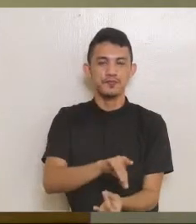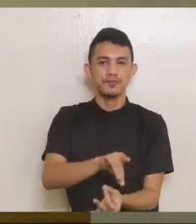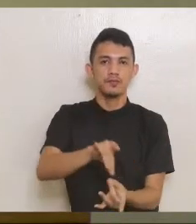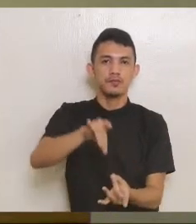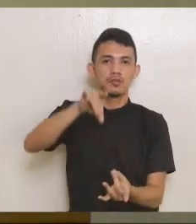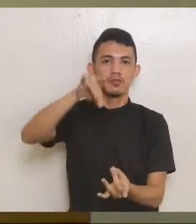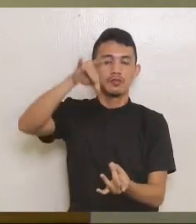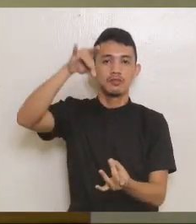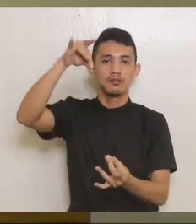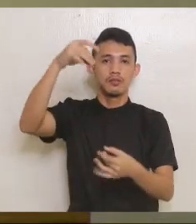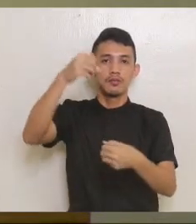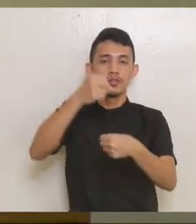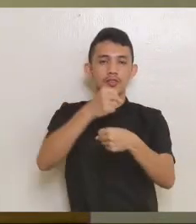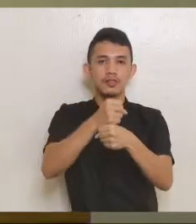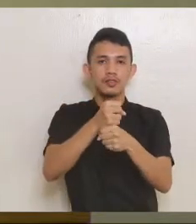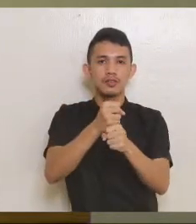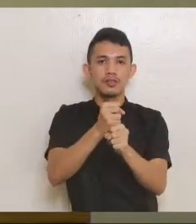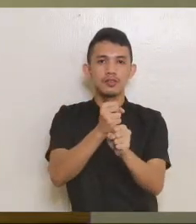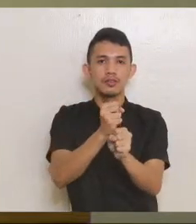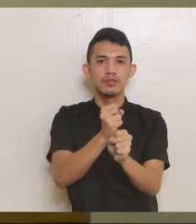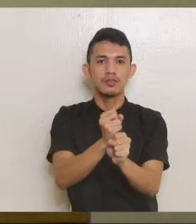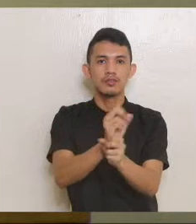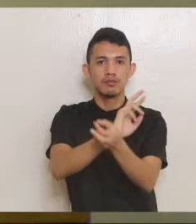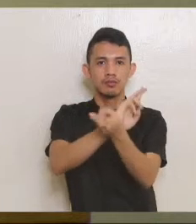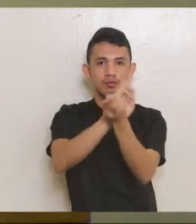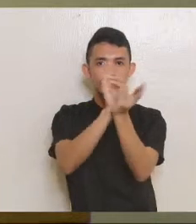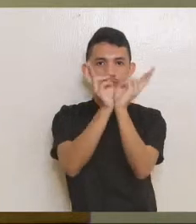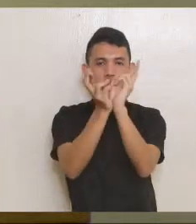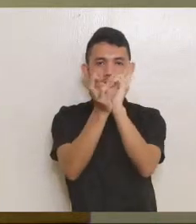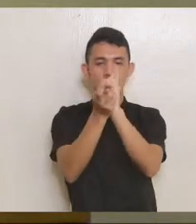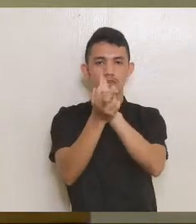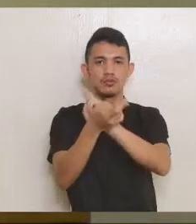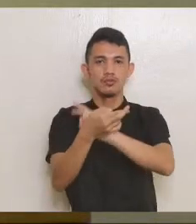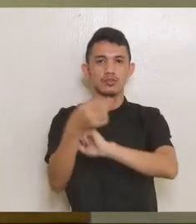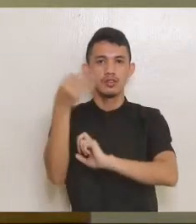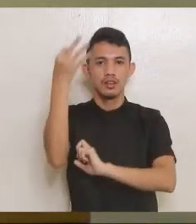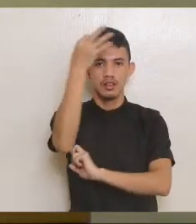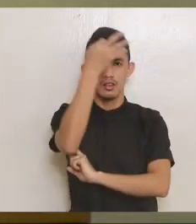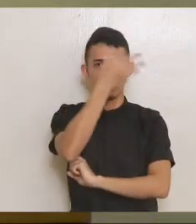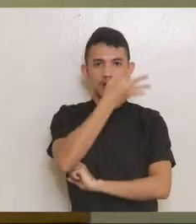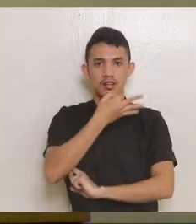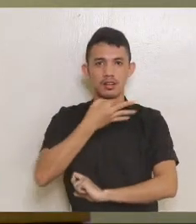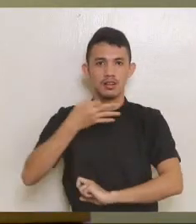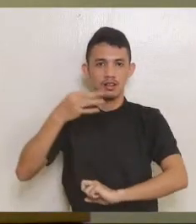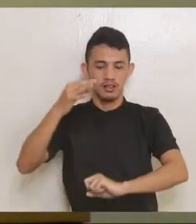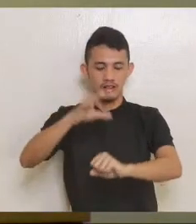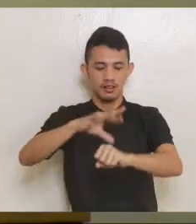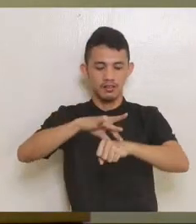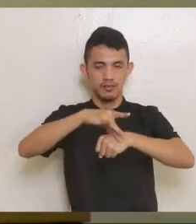magama sila ug mabag-o nimo ang naong sa yuta.